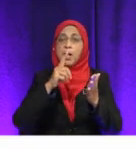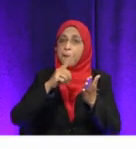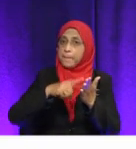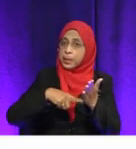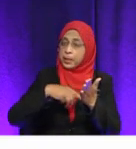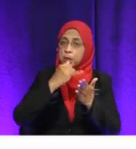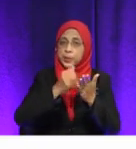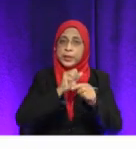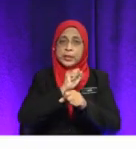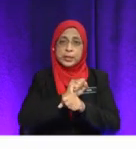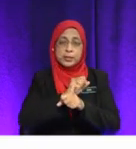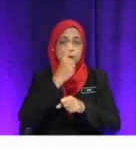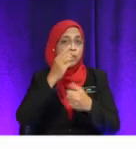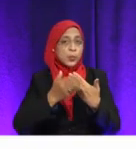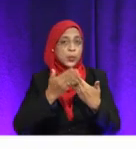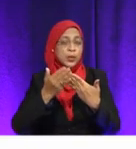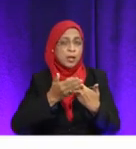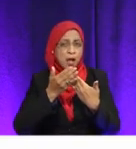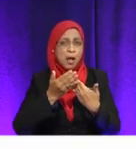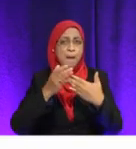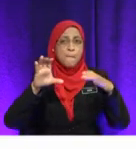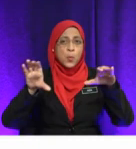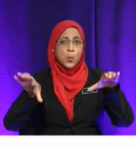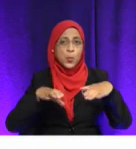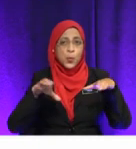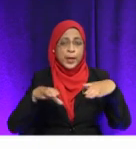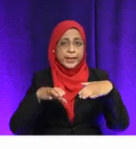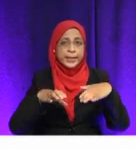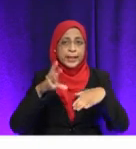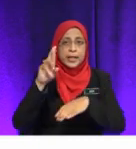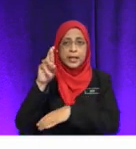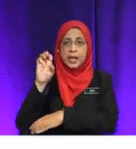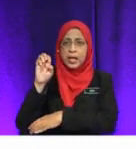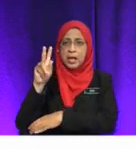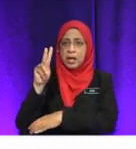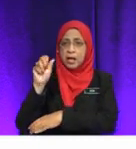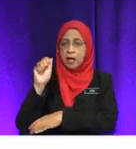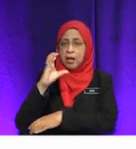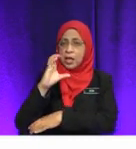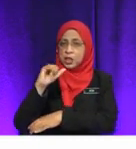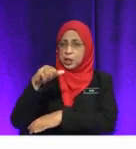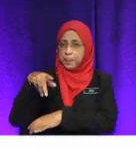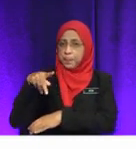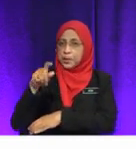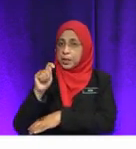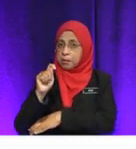memudahkan proses mode ke Cipta Oke dalam bertujuan untuk memberikan informasi yang